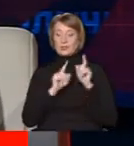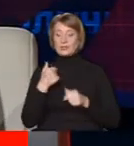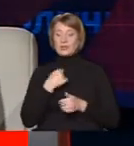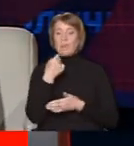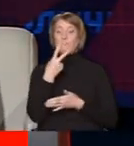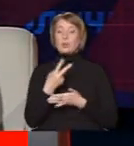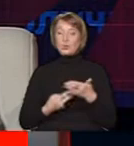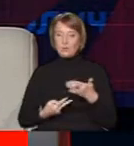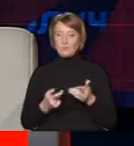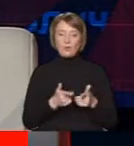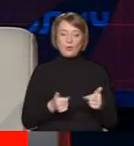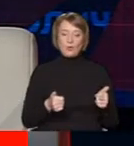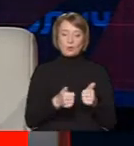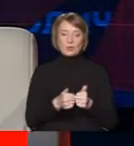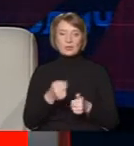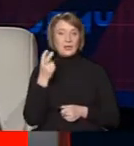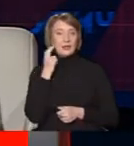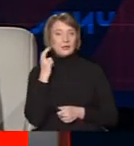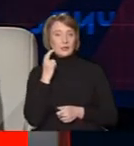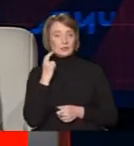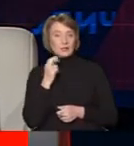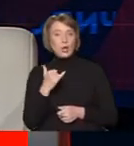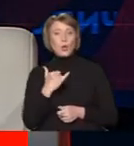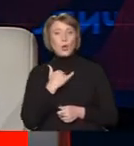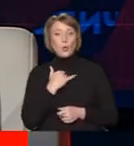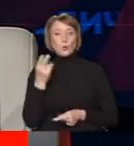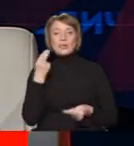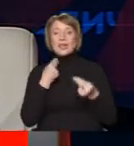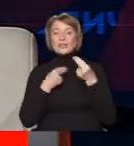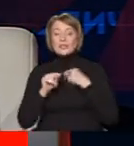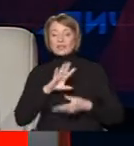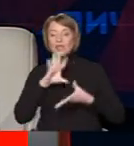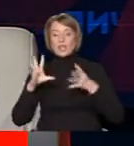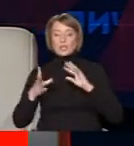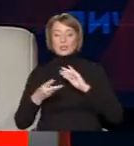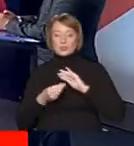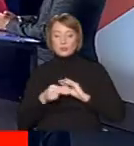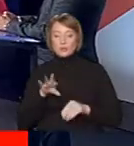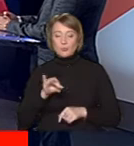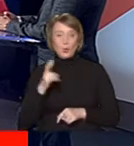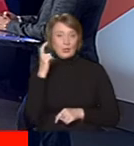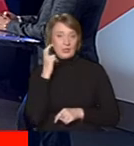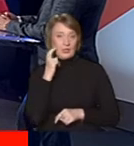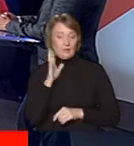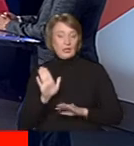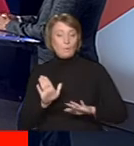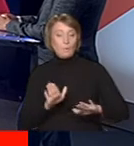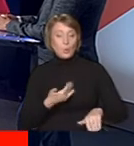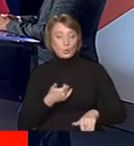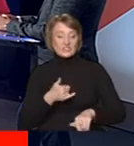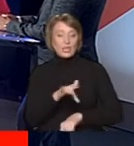слузі на своєму окрузі, ну так як в Києві всі програли слугам, так? Але у мене найкращий результат по Києву був після «Слуг народу». Я набрав